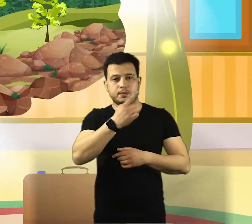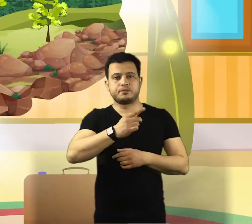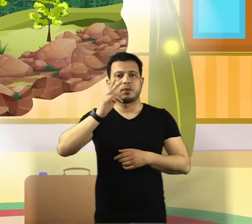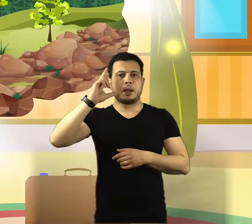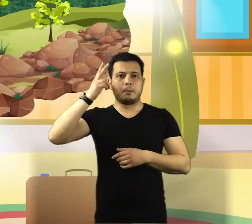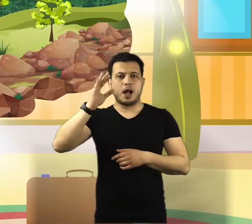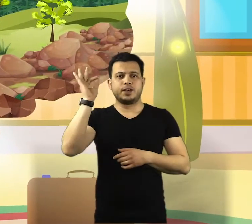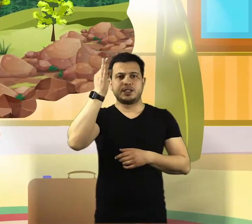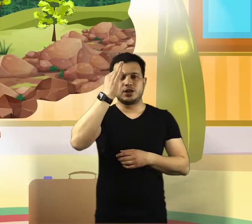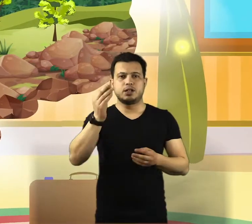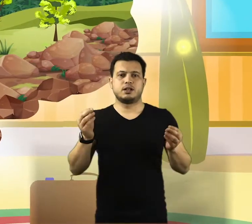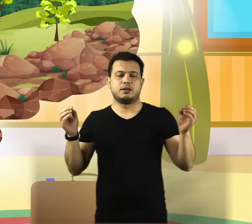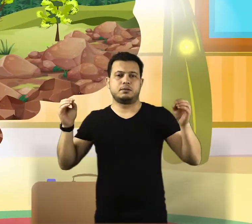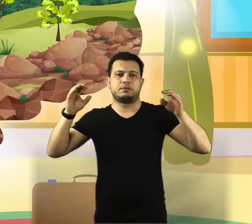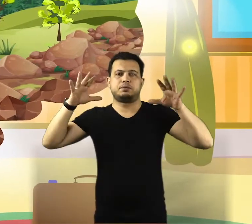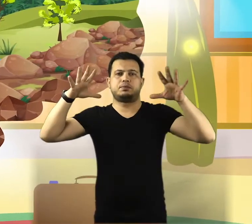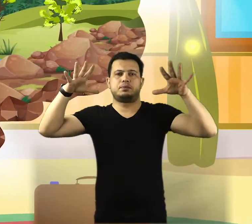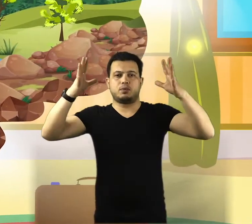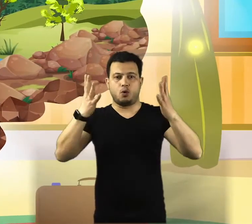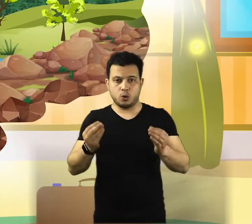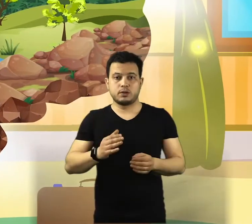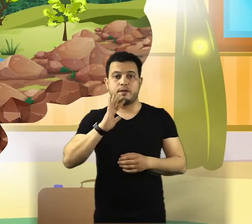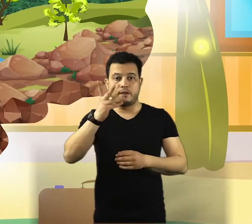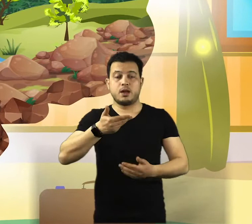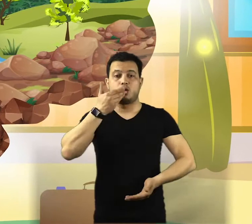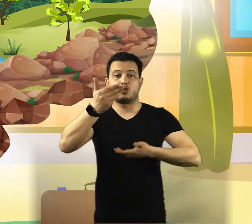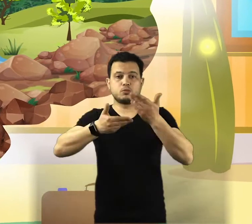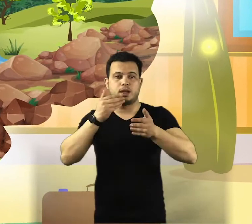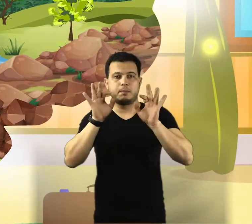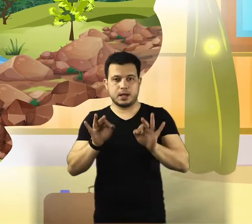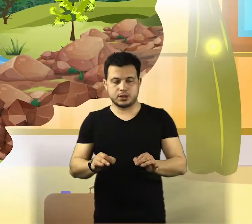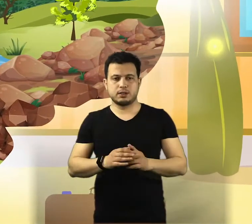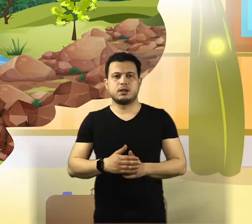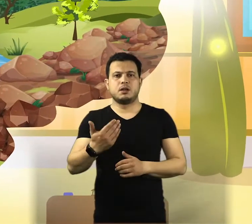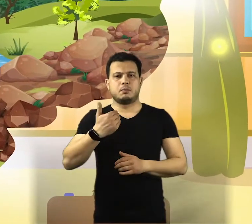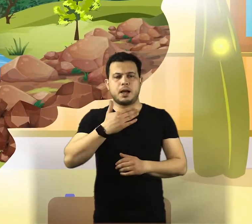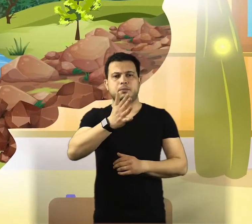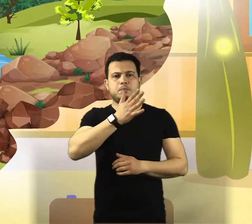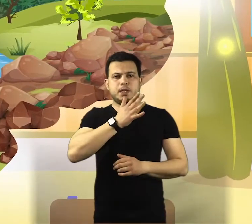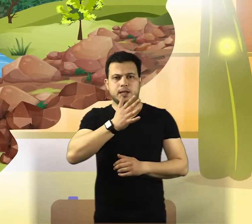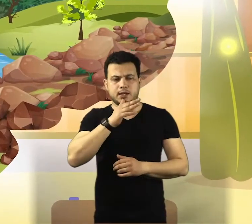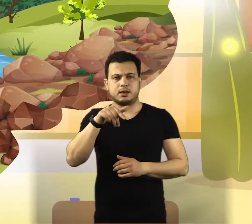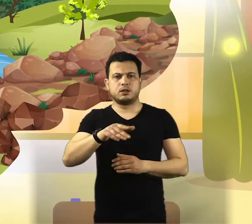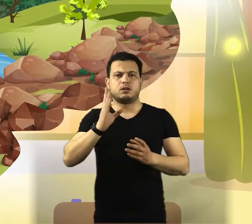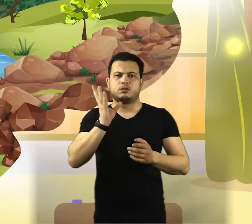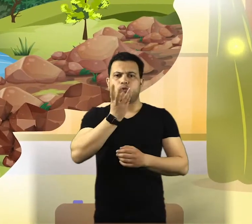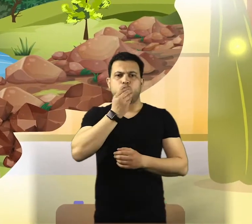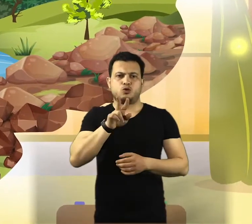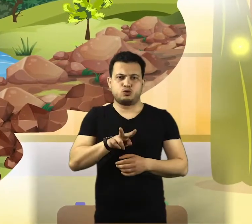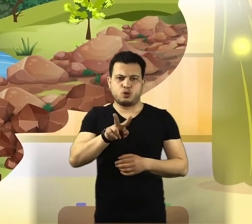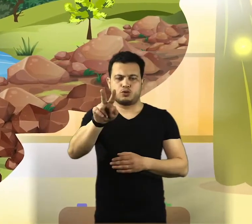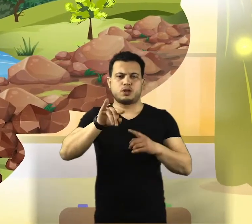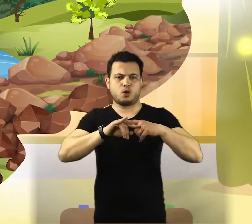ışıklar yaktı Ardından konuşmaya başladı Bilengi'nin bilgi dolu yolculuğuna hoş geldiniz